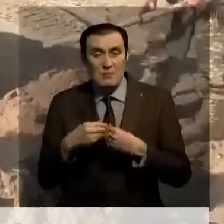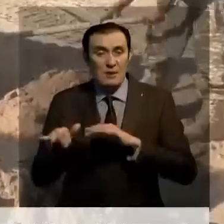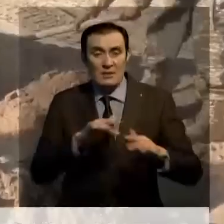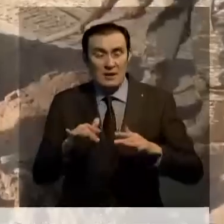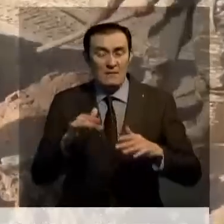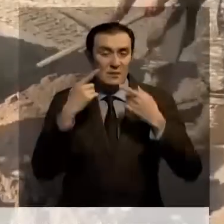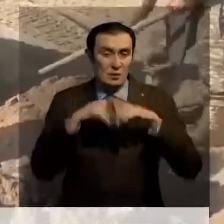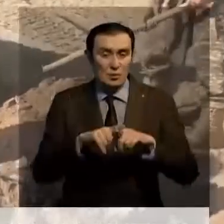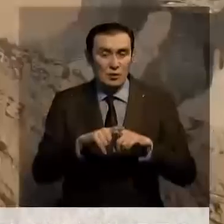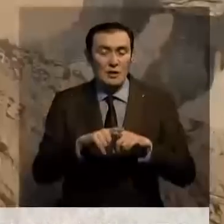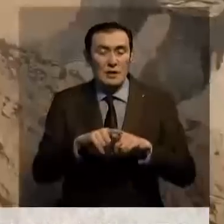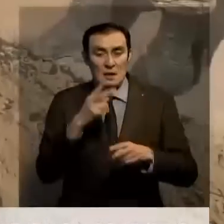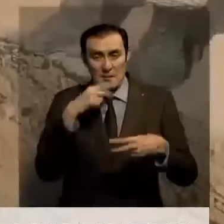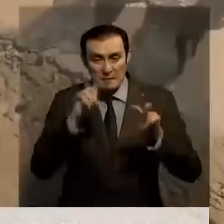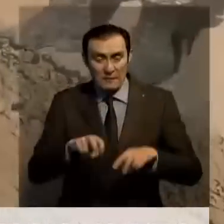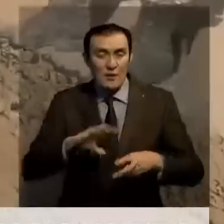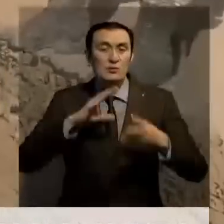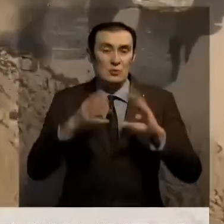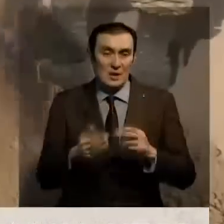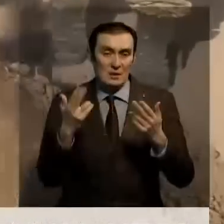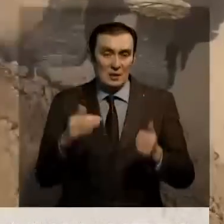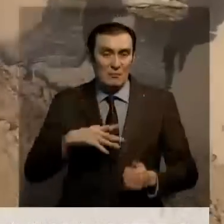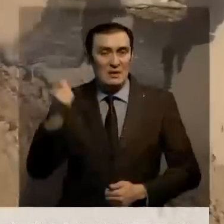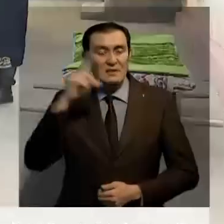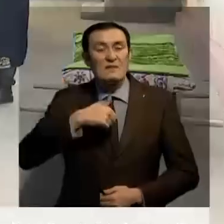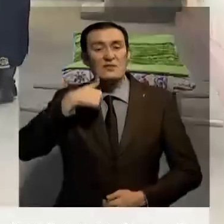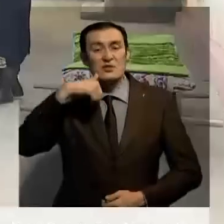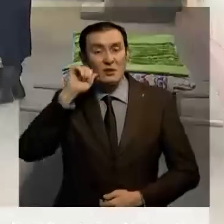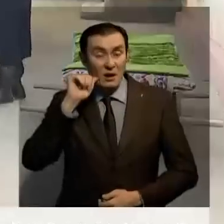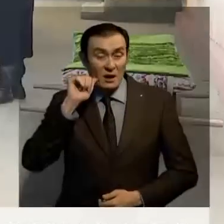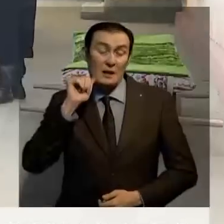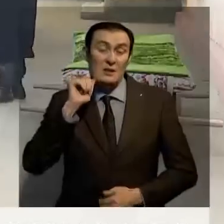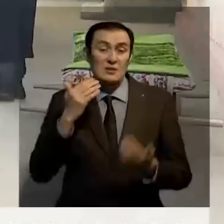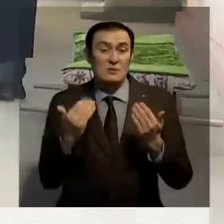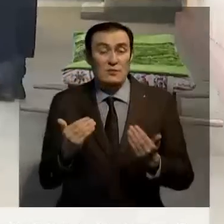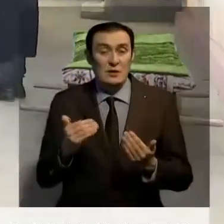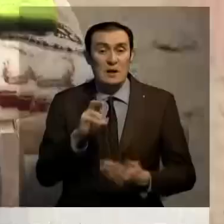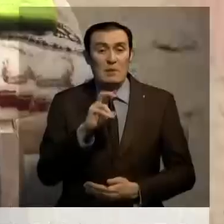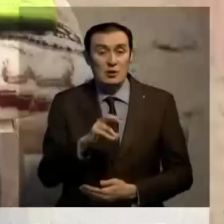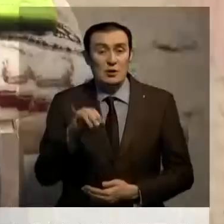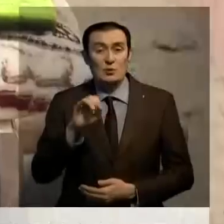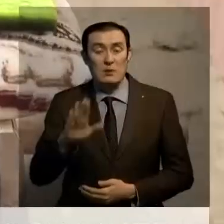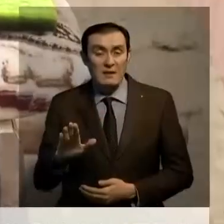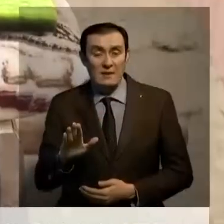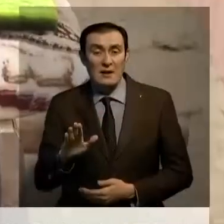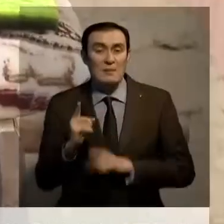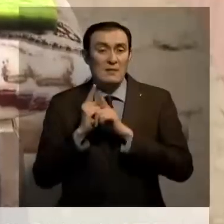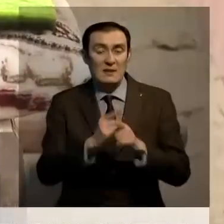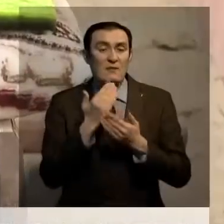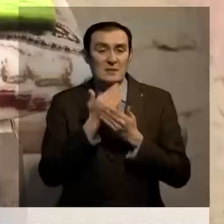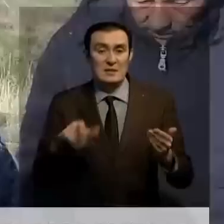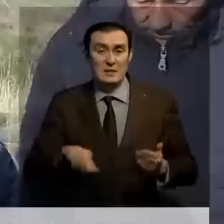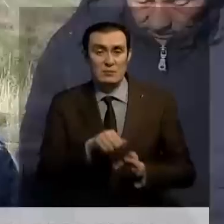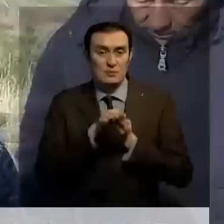судебных экспертиз в Алматы. Ее результаты стали известны вчера, во второй половине дня. Сегодня Бауржана Даутбаева проводили в